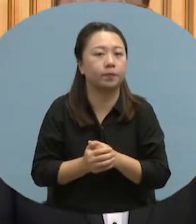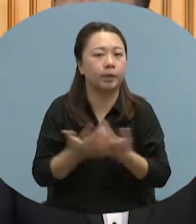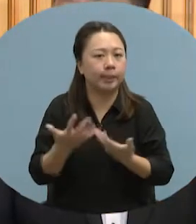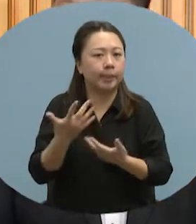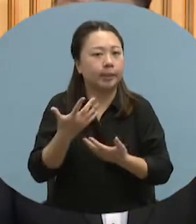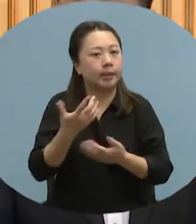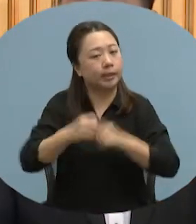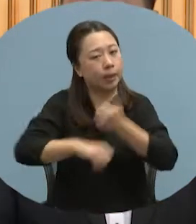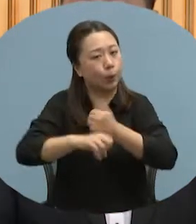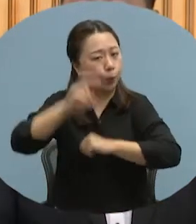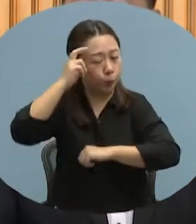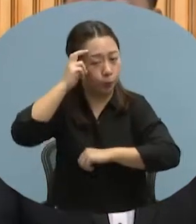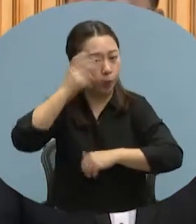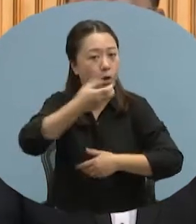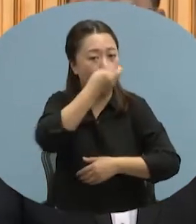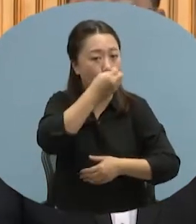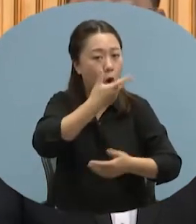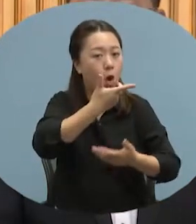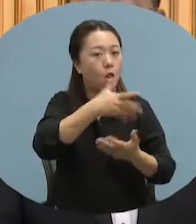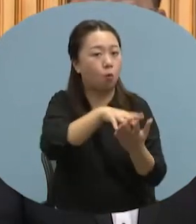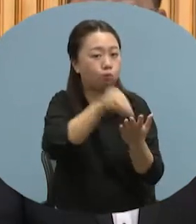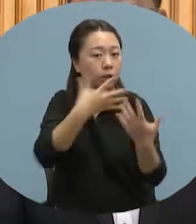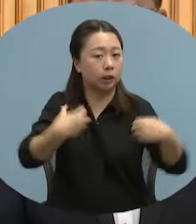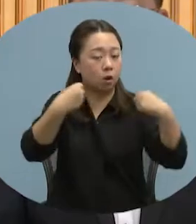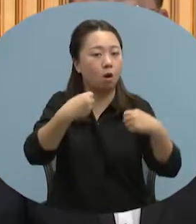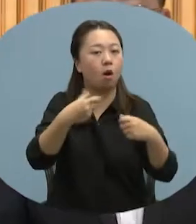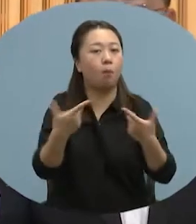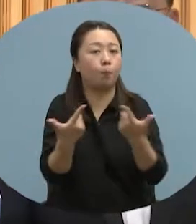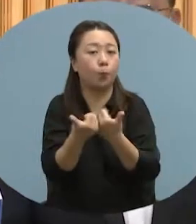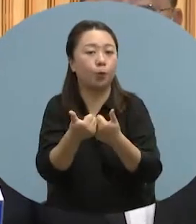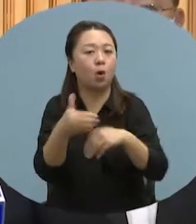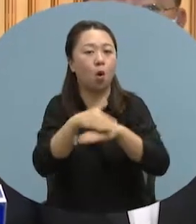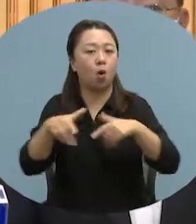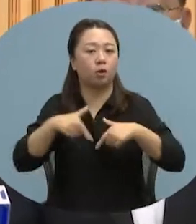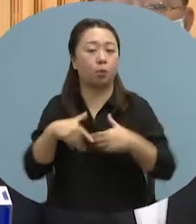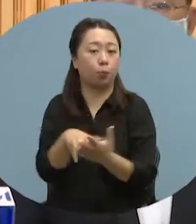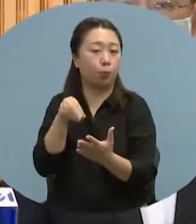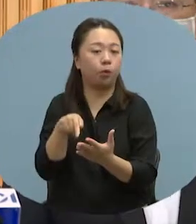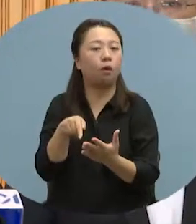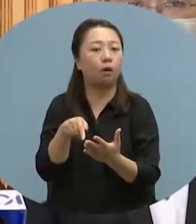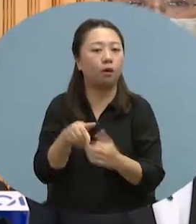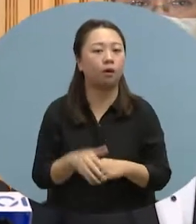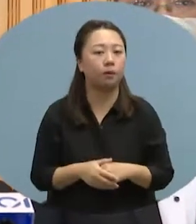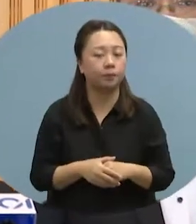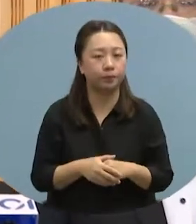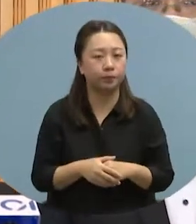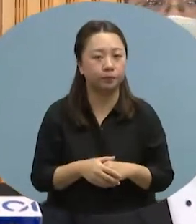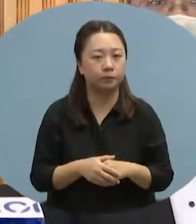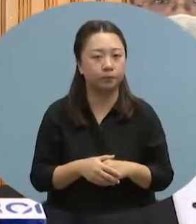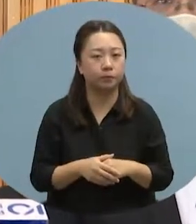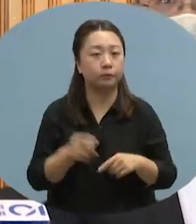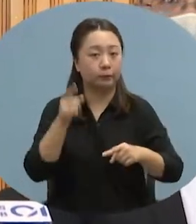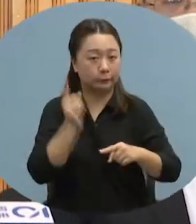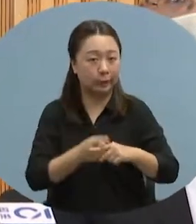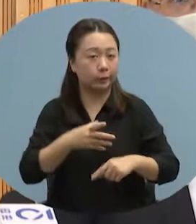思，就香港健康碼會配合我們的安心出行一起用的。咁就當然咧，就實際嚟講